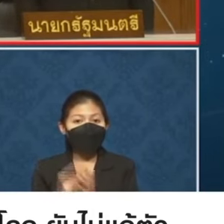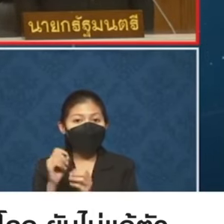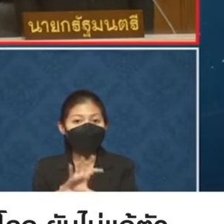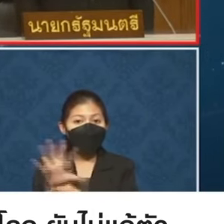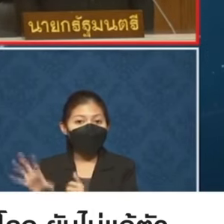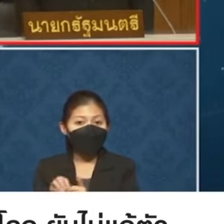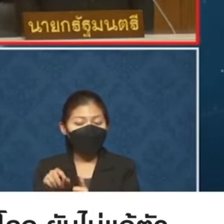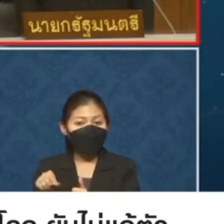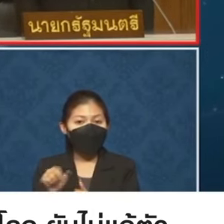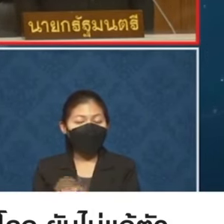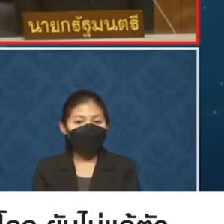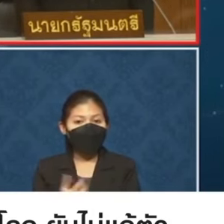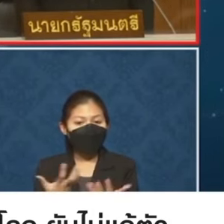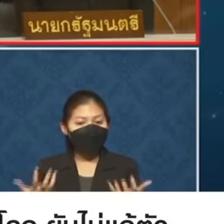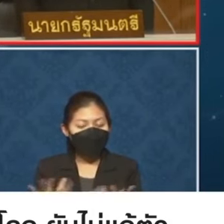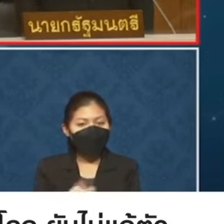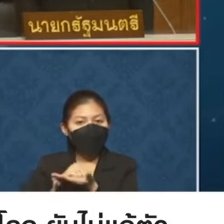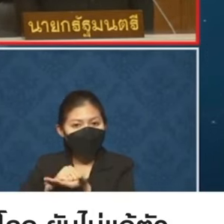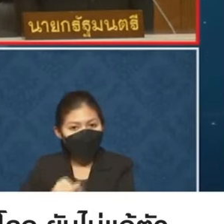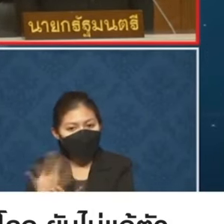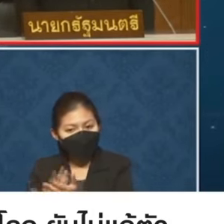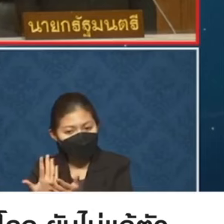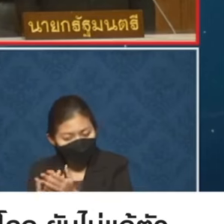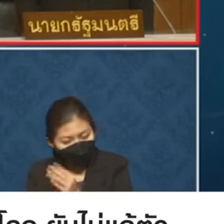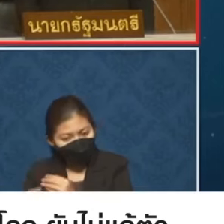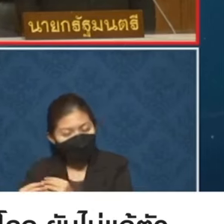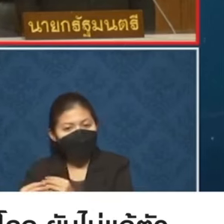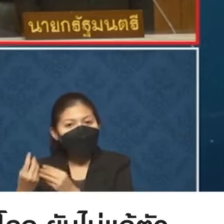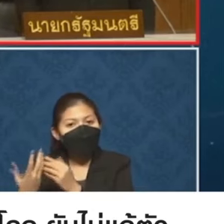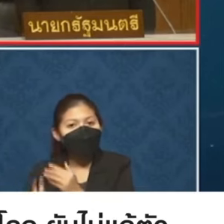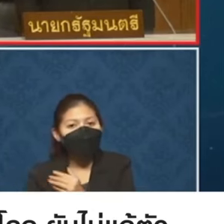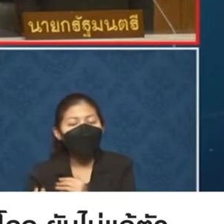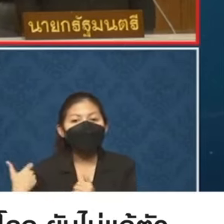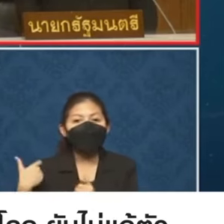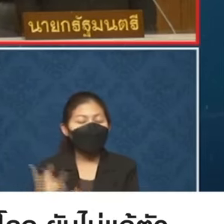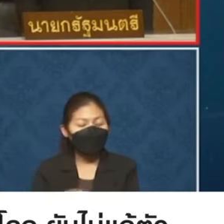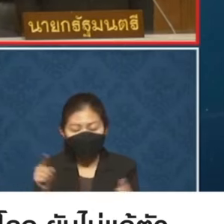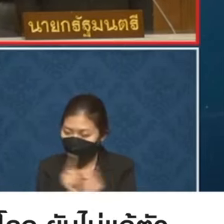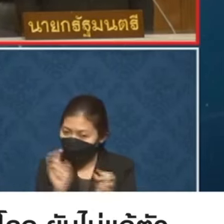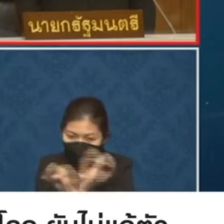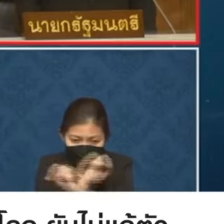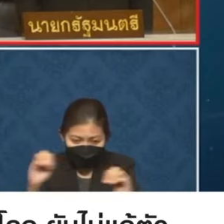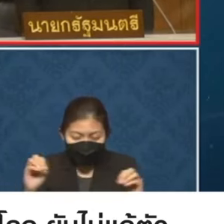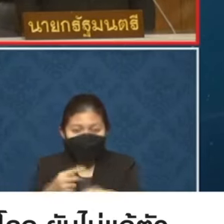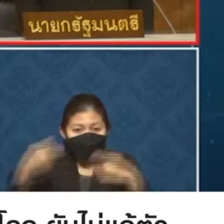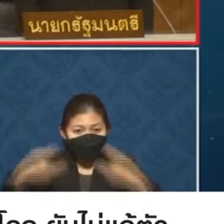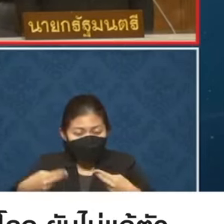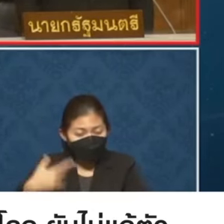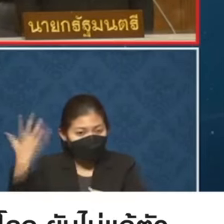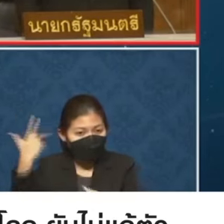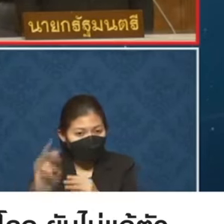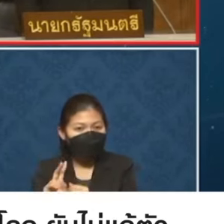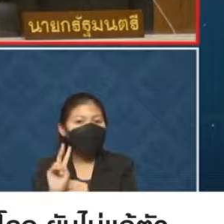ำให้ราคาสินค้าและบริการทั่วโลกสูงขึ้นอย่างที่ไม่เคยเห็นมาก่อนตั้งแต่สงครามโลกครั้งที่สองที่ผ่าน